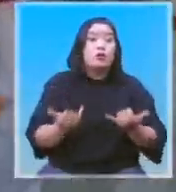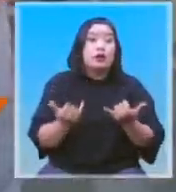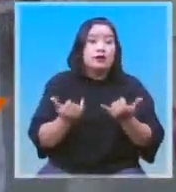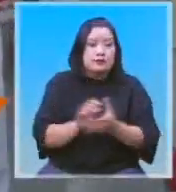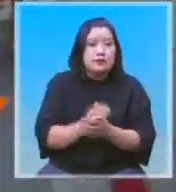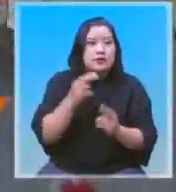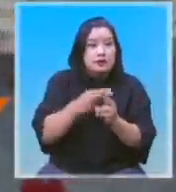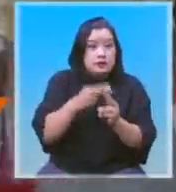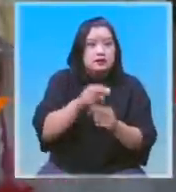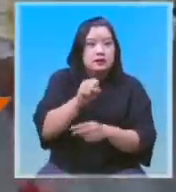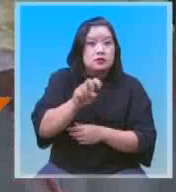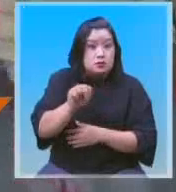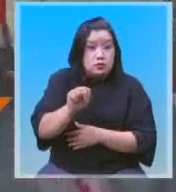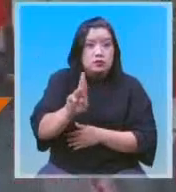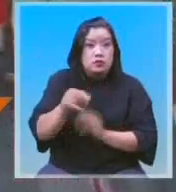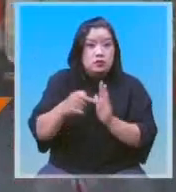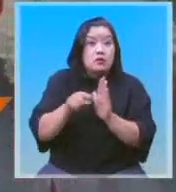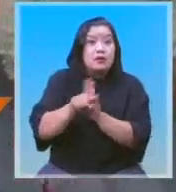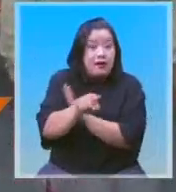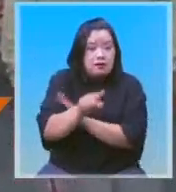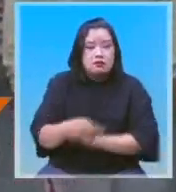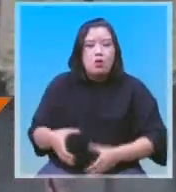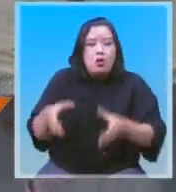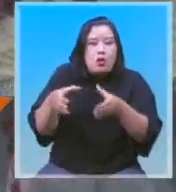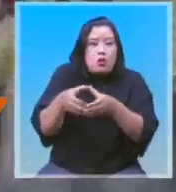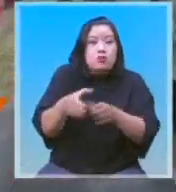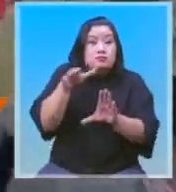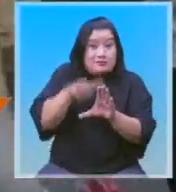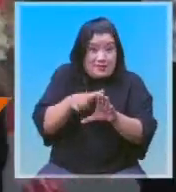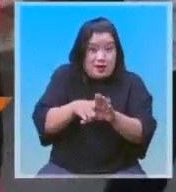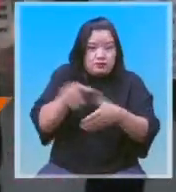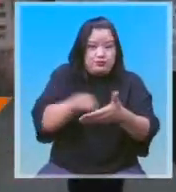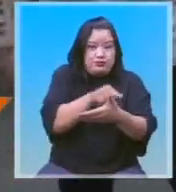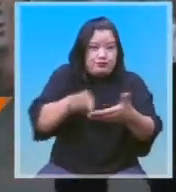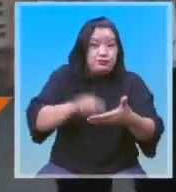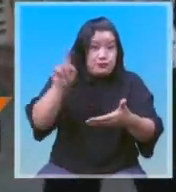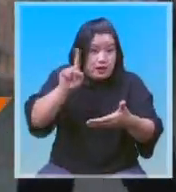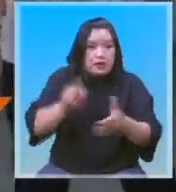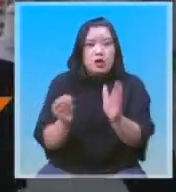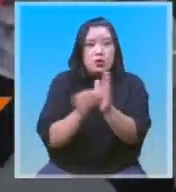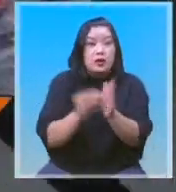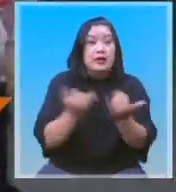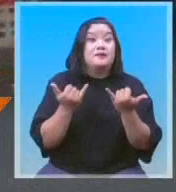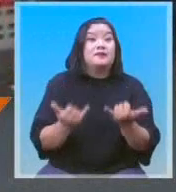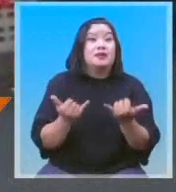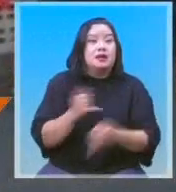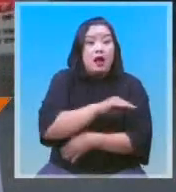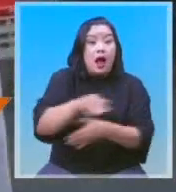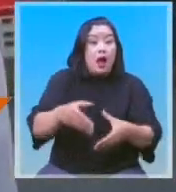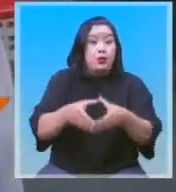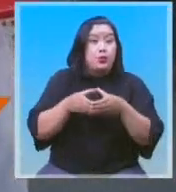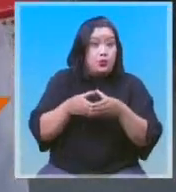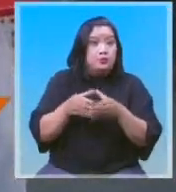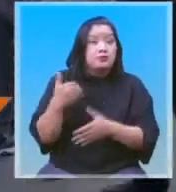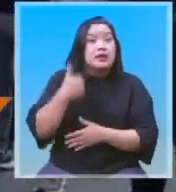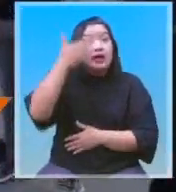น์สนธิจิรวงศ์แล้วก็ทีมผู้สมัครส.ส.กทม.ของพรรคพลังประชารัฐออกมานี่เป็นไงครับมีพัดแบบนี้เลย